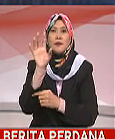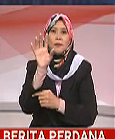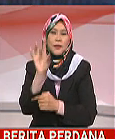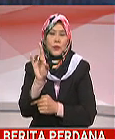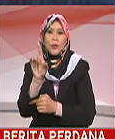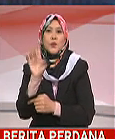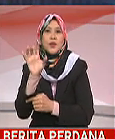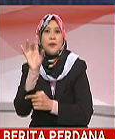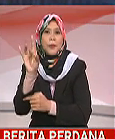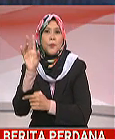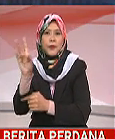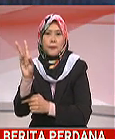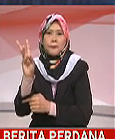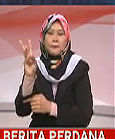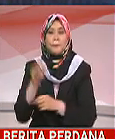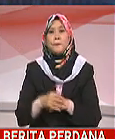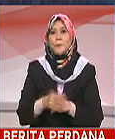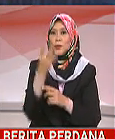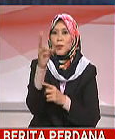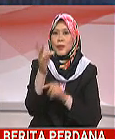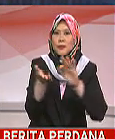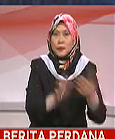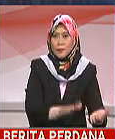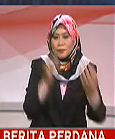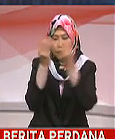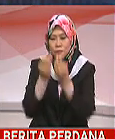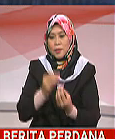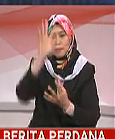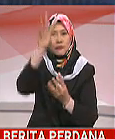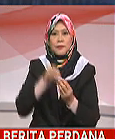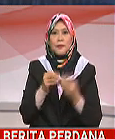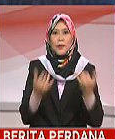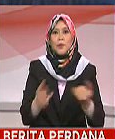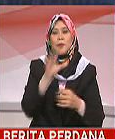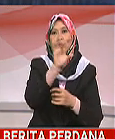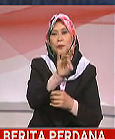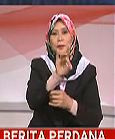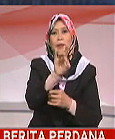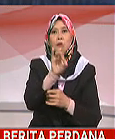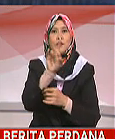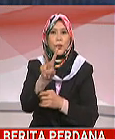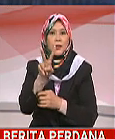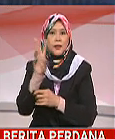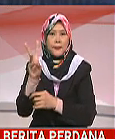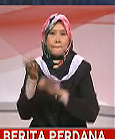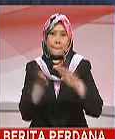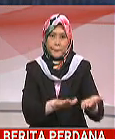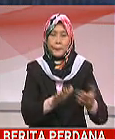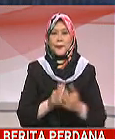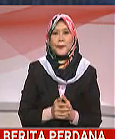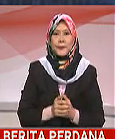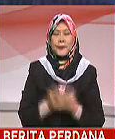181,886. 17 kematian turut dilaporkan menjadikan jumlahnya kini 826. Dan berikut data